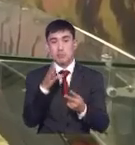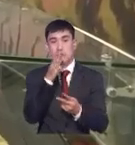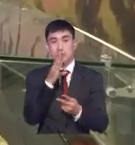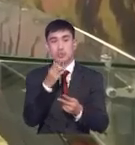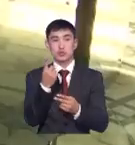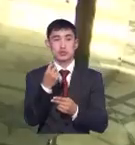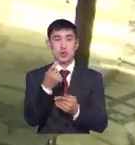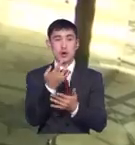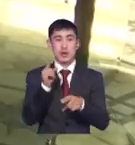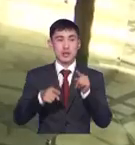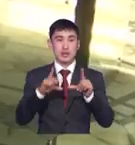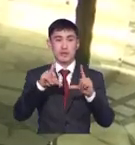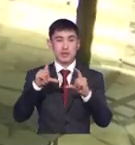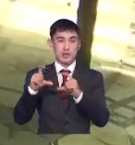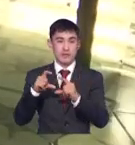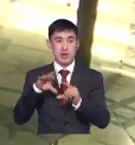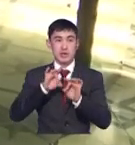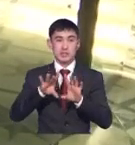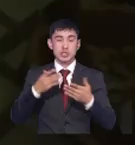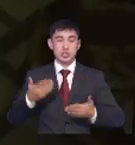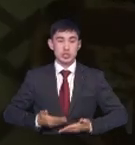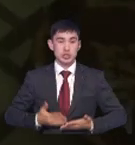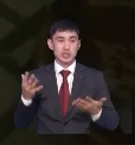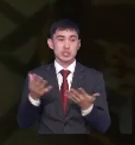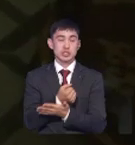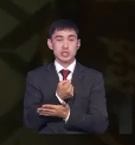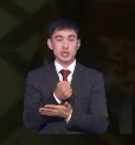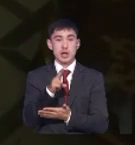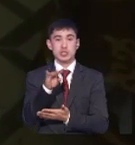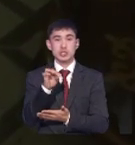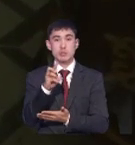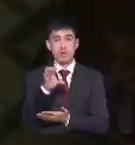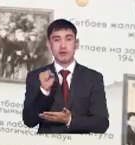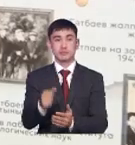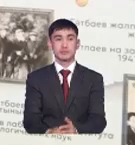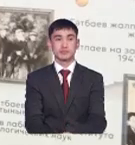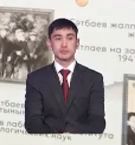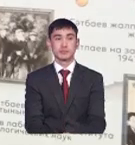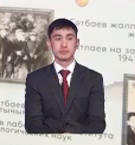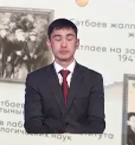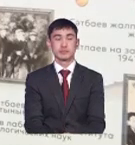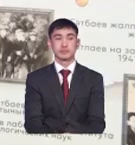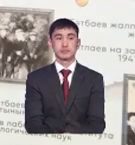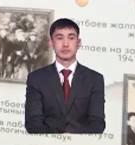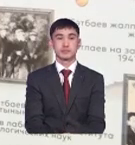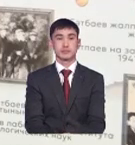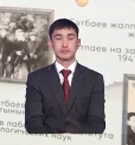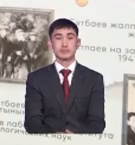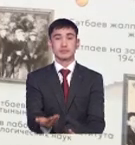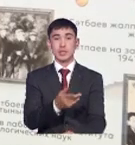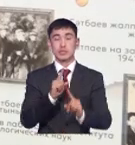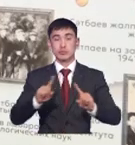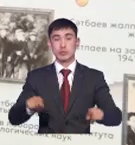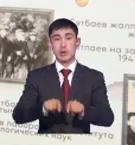увидеть около 100 редких фотографий рассказывающих о жизни и достижениях хаша Сатпаева наш